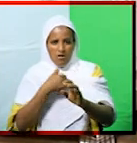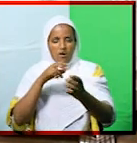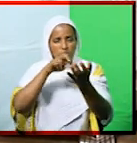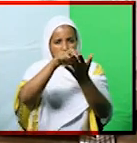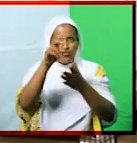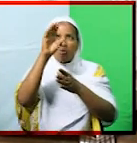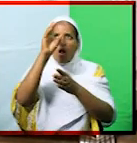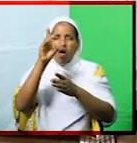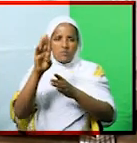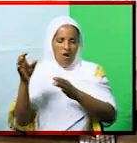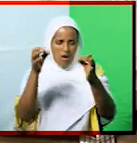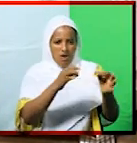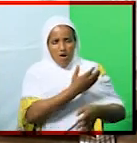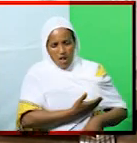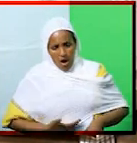ብቻ አይደለም። አሁን ለምሳሌ